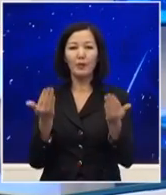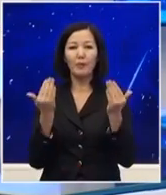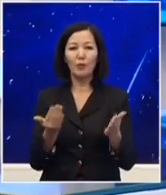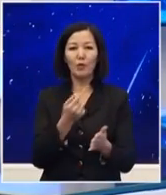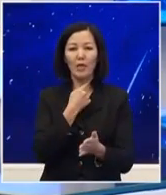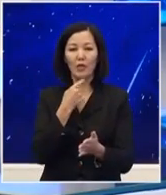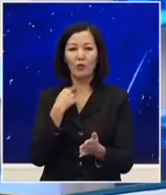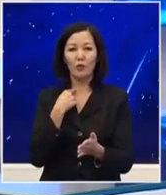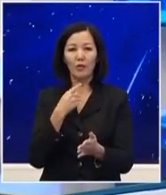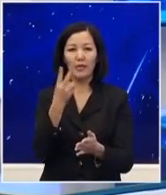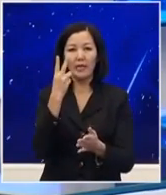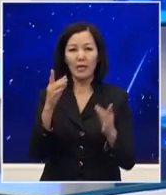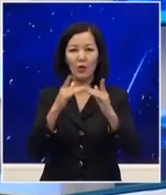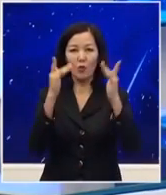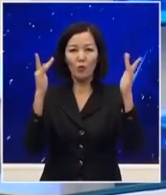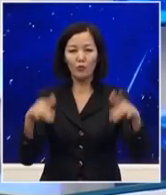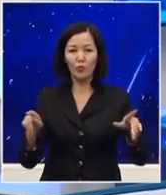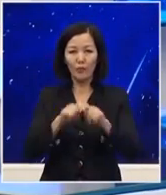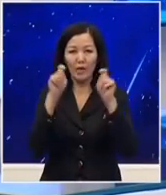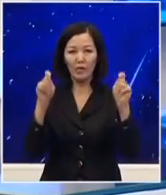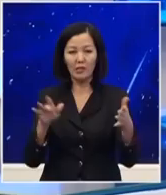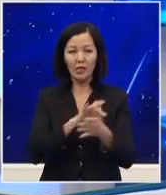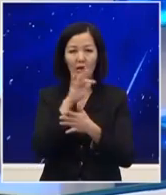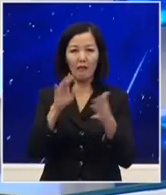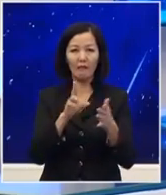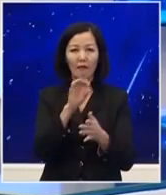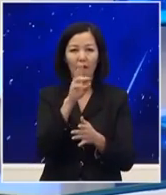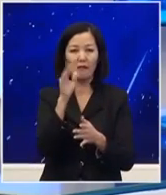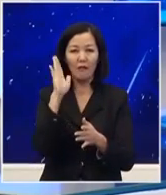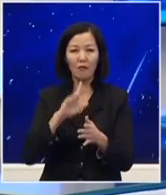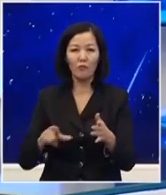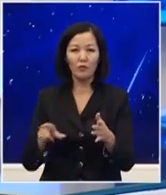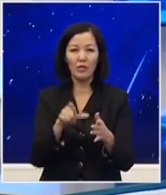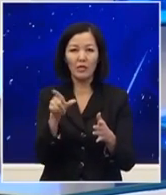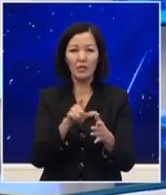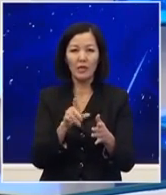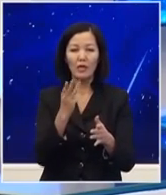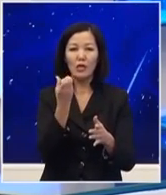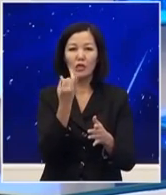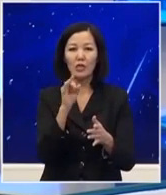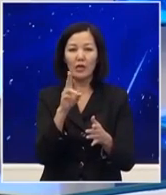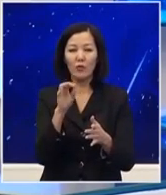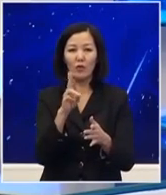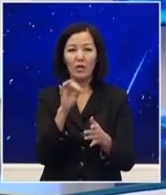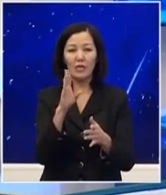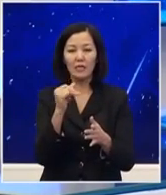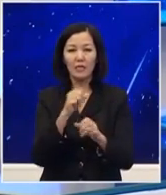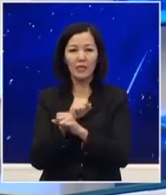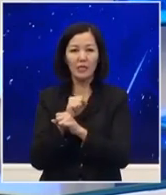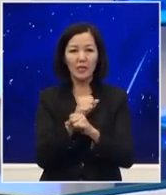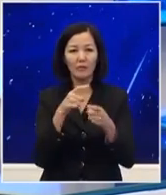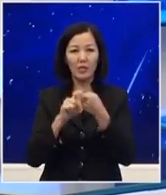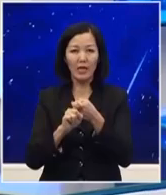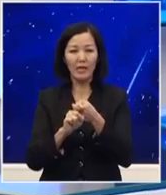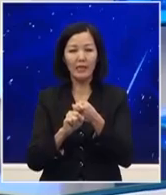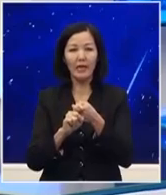Бүгін Талдықорғанда қос көпір қолданысқа берілді. Қаланы Қаратал өзенінің арғы бетіндегі Шайқорған Қызылтас саяжайларымен жалғайды.